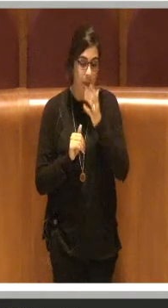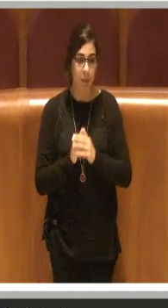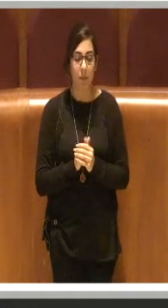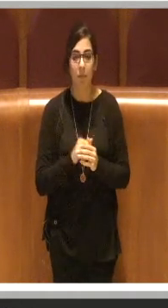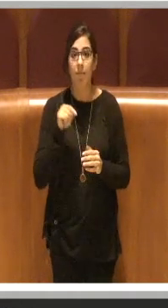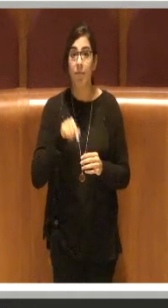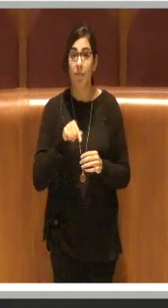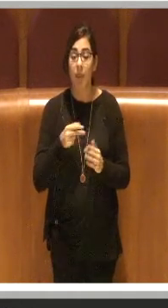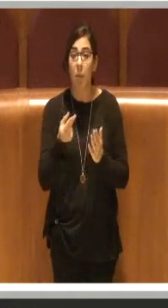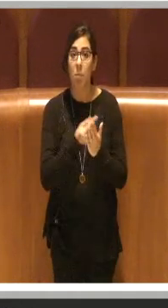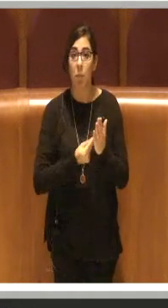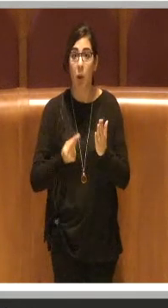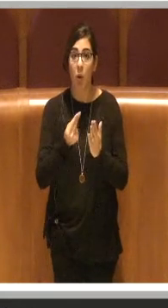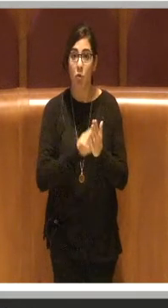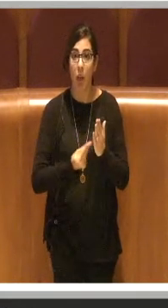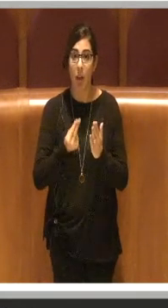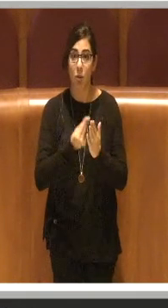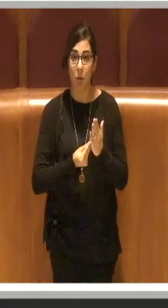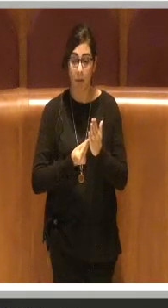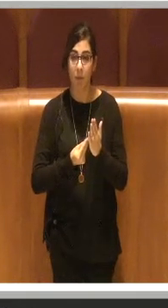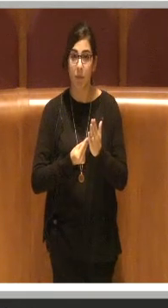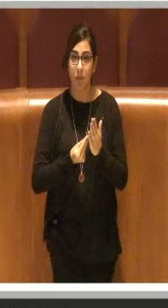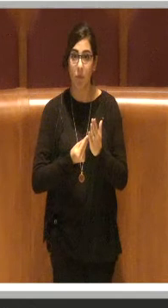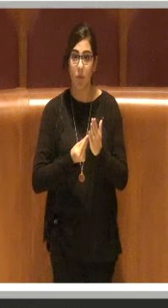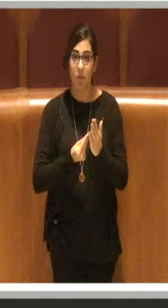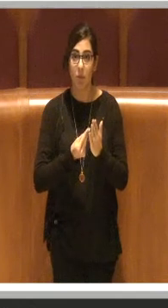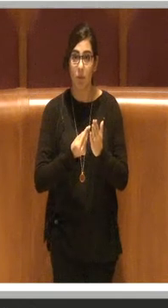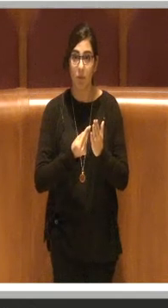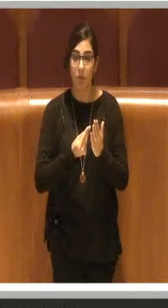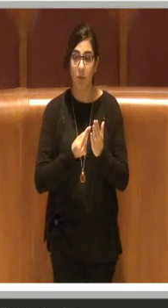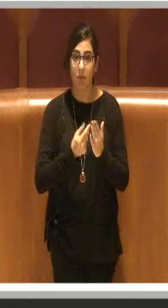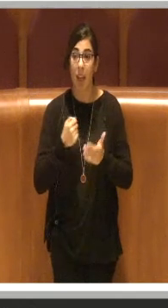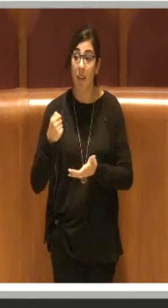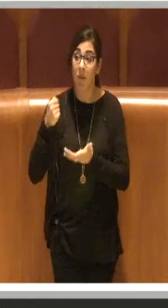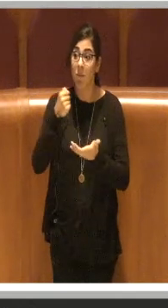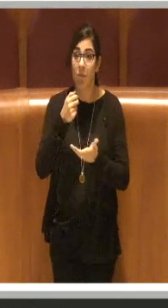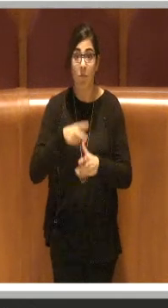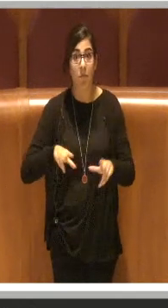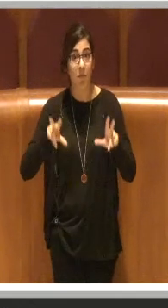Parliamo di un progetto che è stato rifinanziato